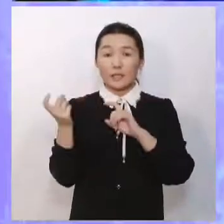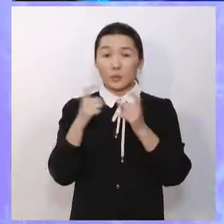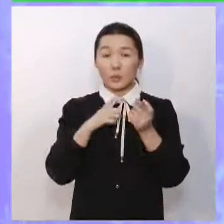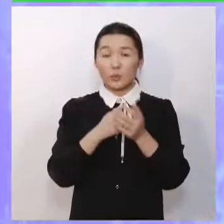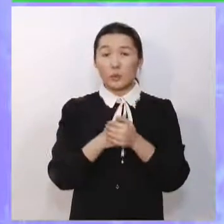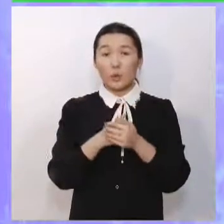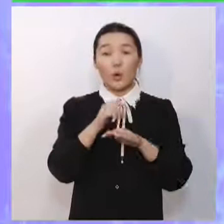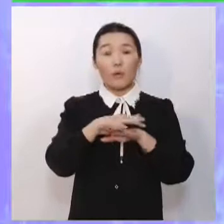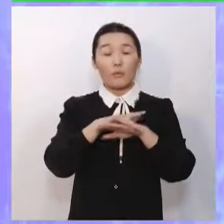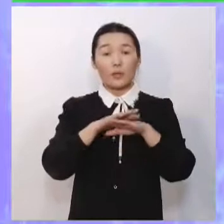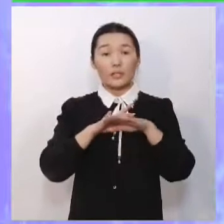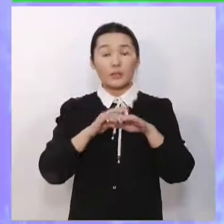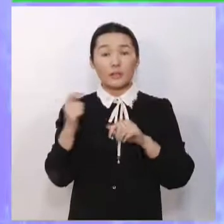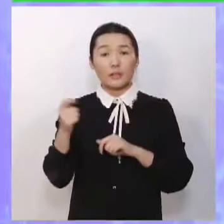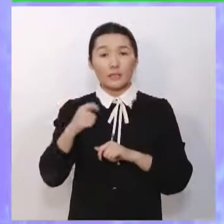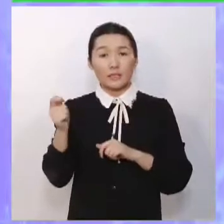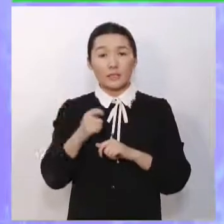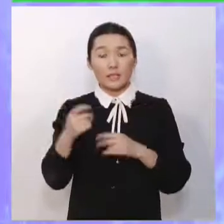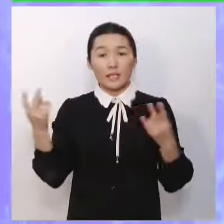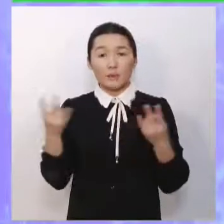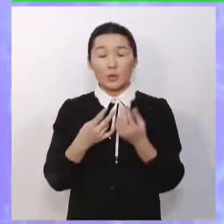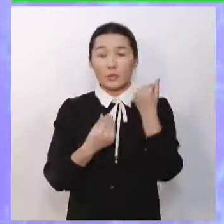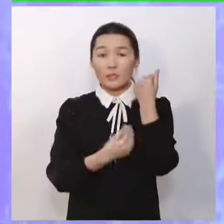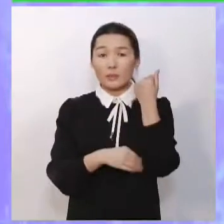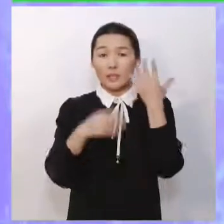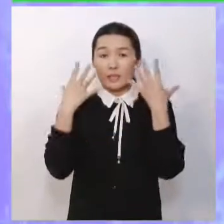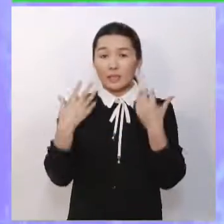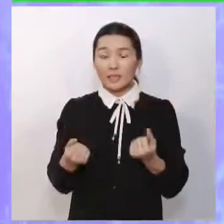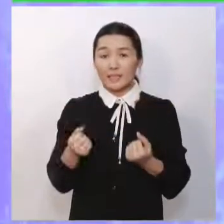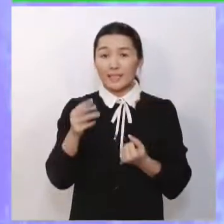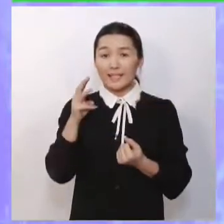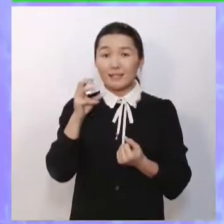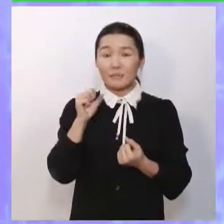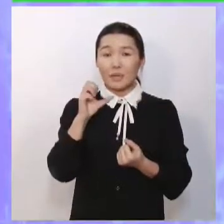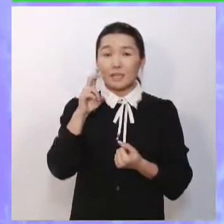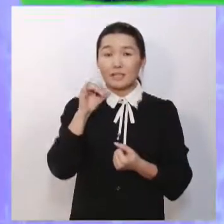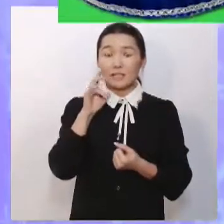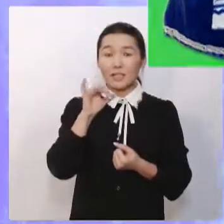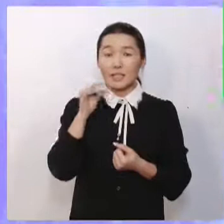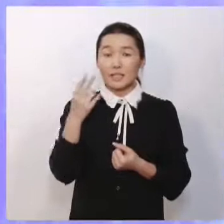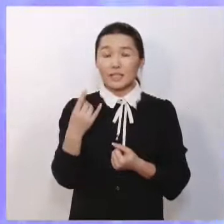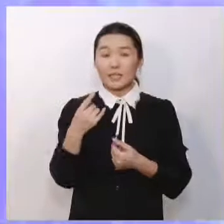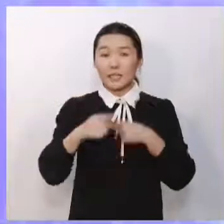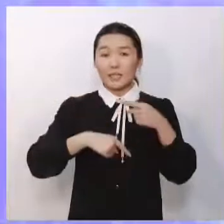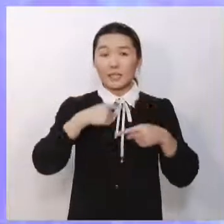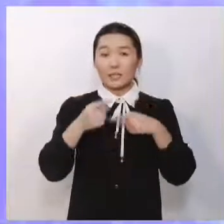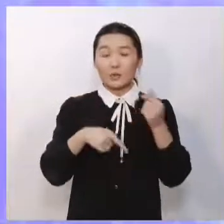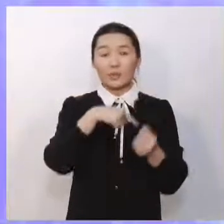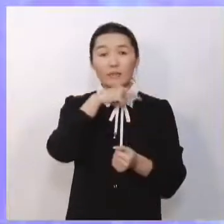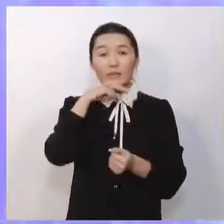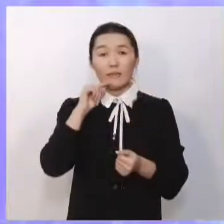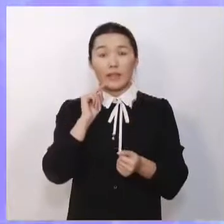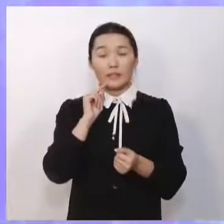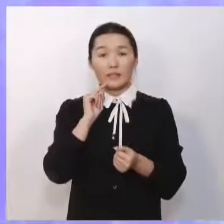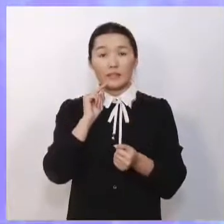Прощенное воскресенье приходится на последний день Масленицы, традиционного славянского